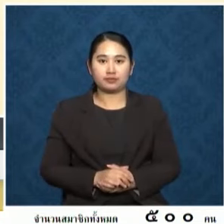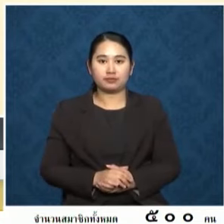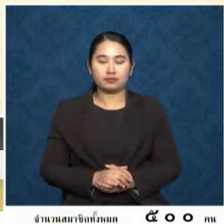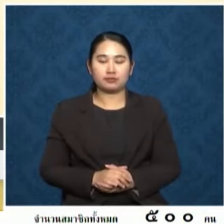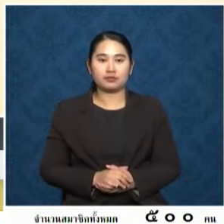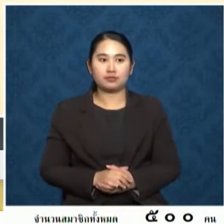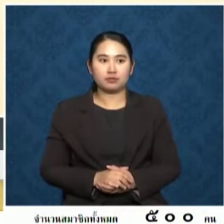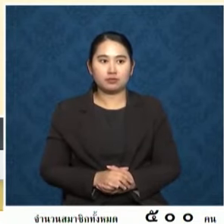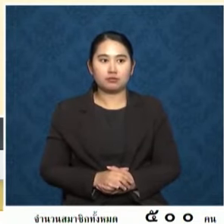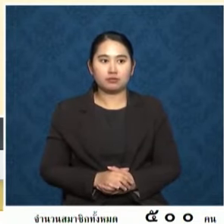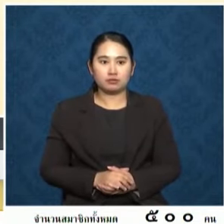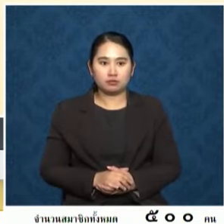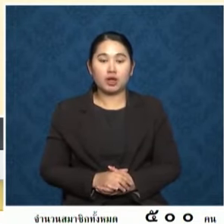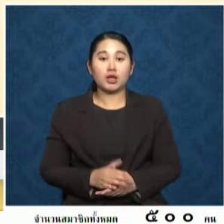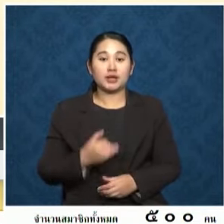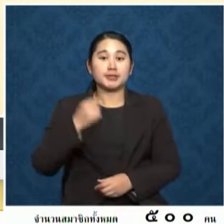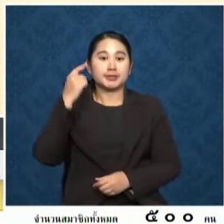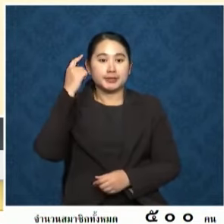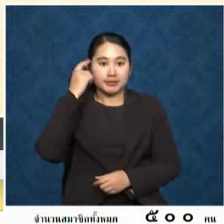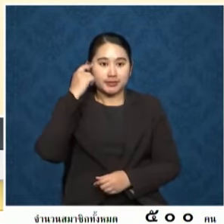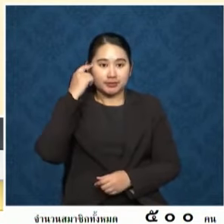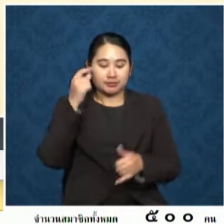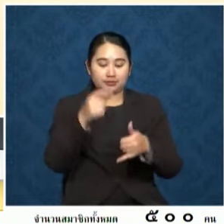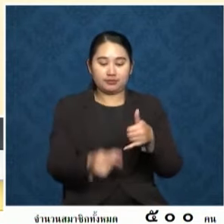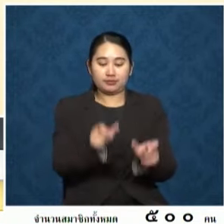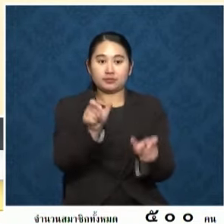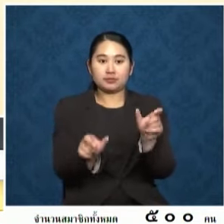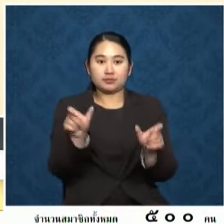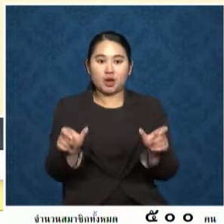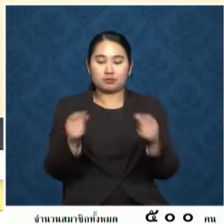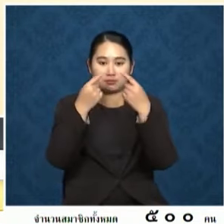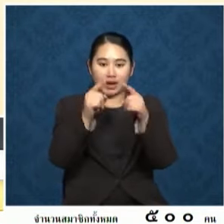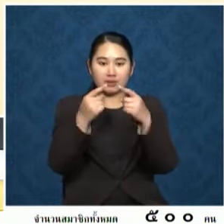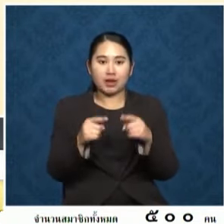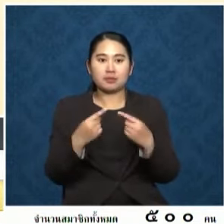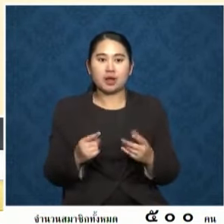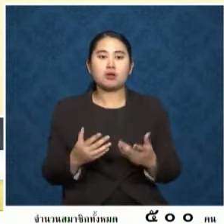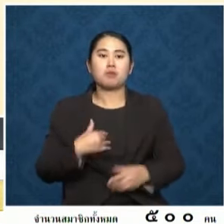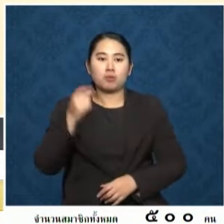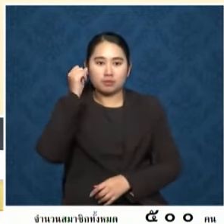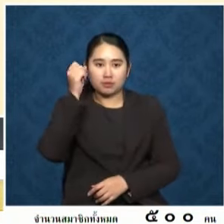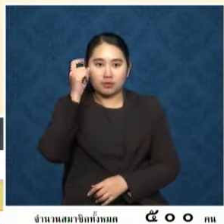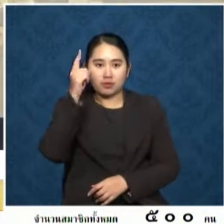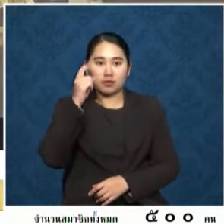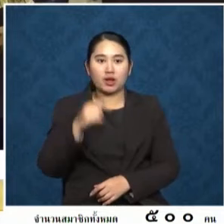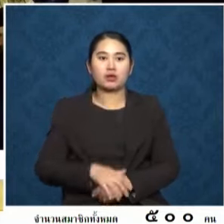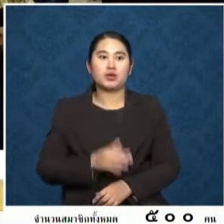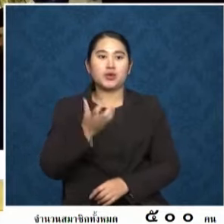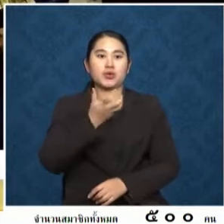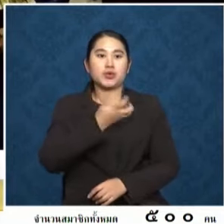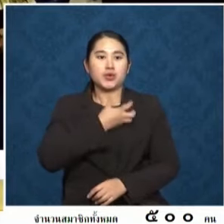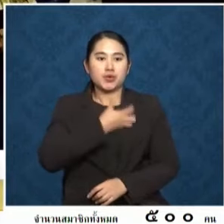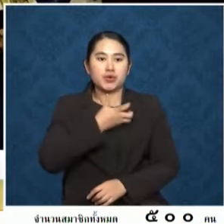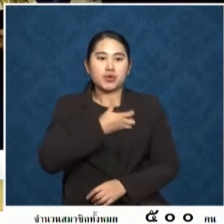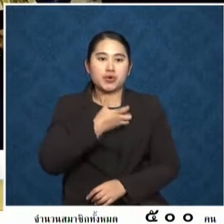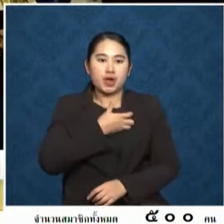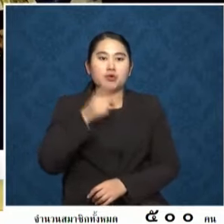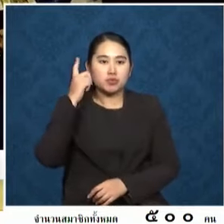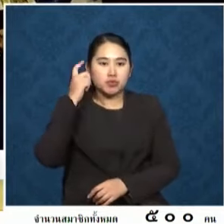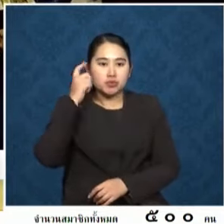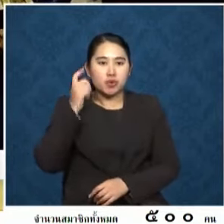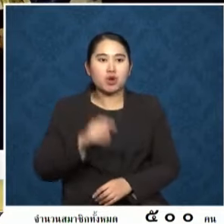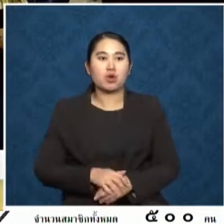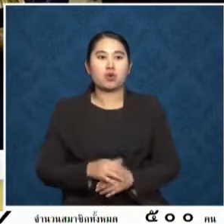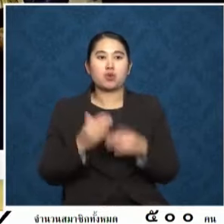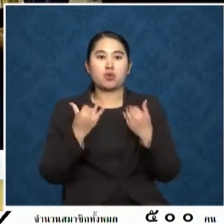ราชอบพอกันครับความคิดเห็นย่อมแตกต่างผมเข้าใจครับความแค้นของท่านเนี่ยเมื่อวันนี้ไม่ได้เ